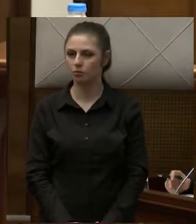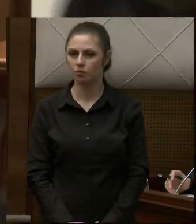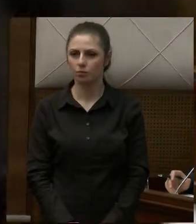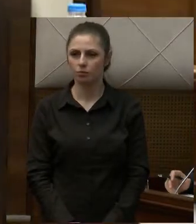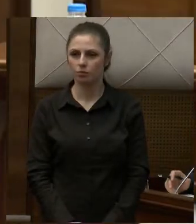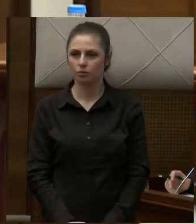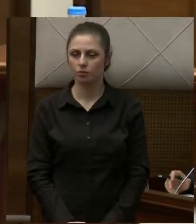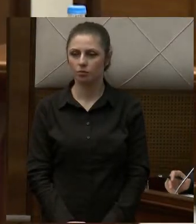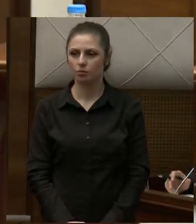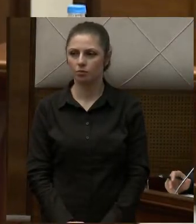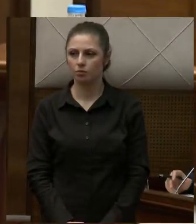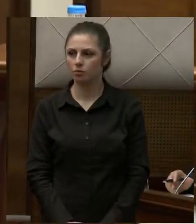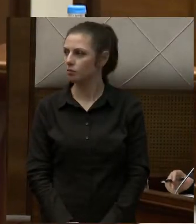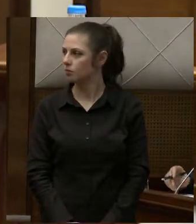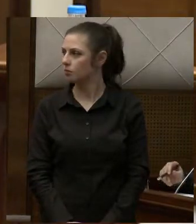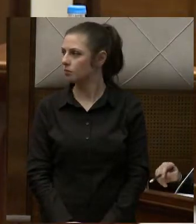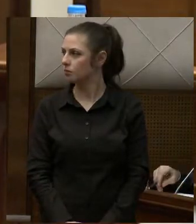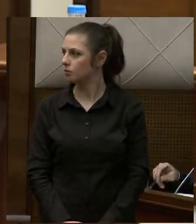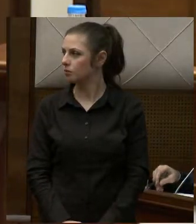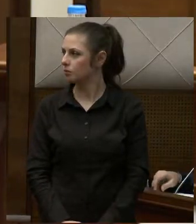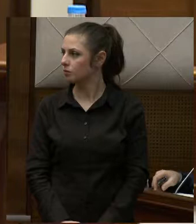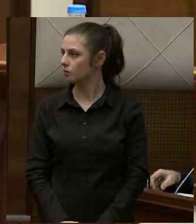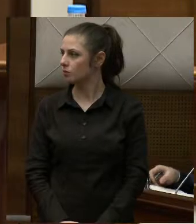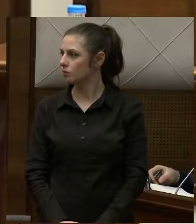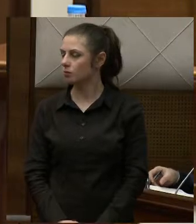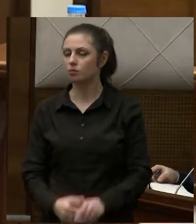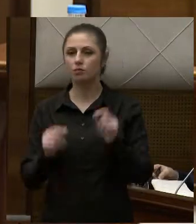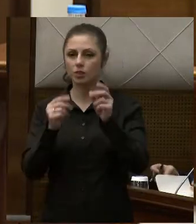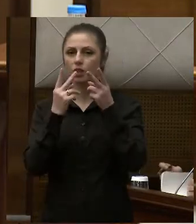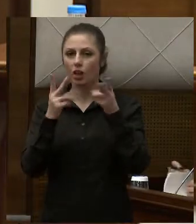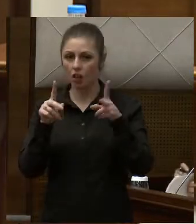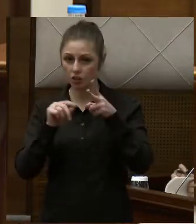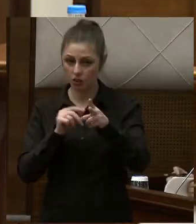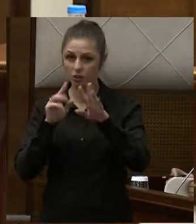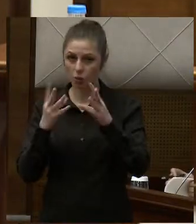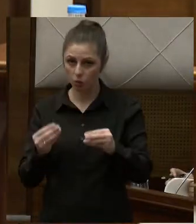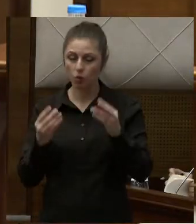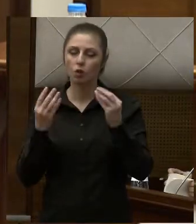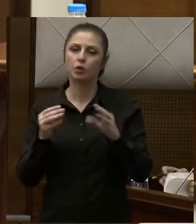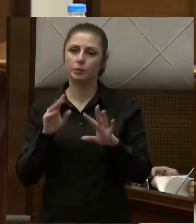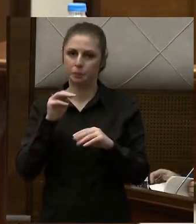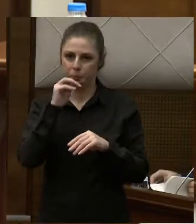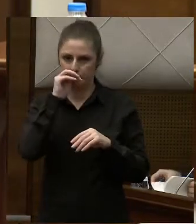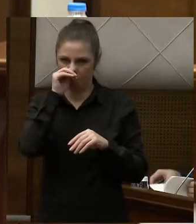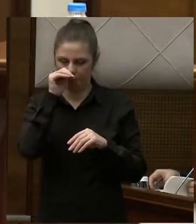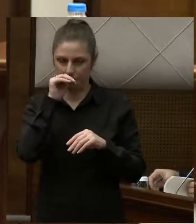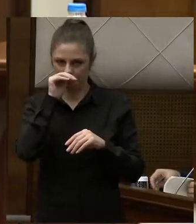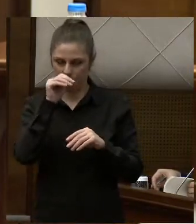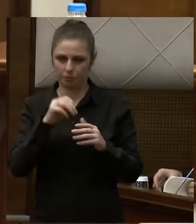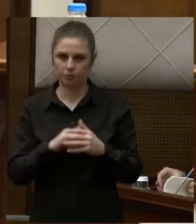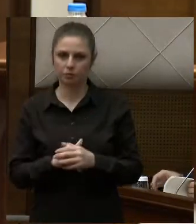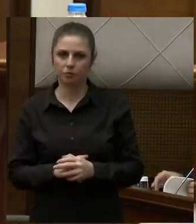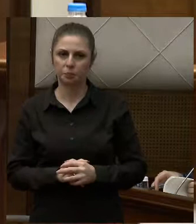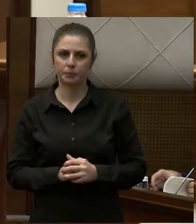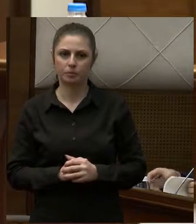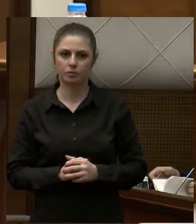6-7 kişiyle bir ara basında çıktı Recep Bey biliyor. Yani kendisi yoktu ama. Devlet açılış mı yaptı orada? Yok. Bir partinin açılışıydı. Bırak